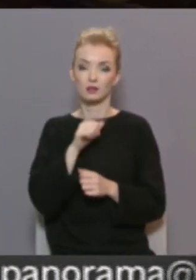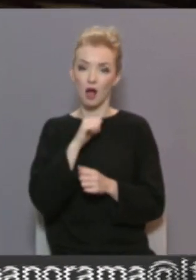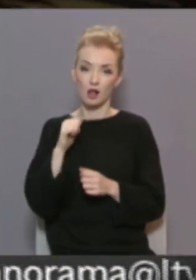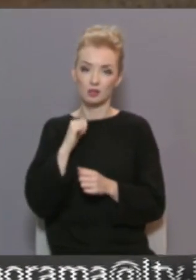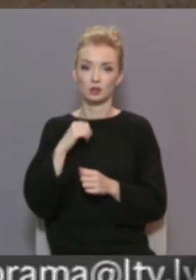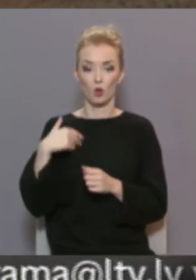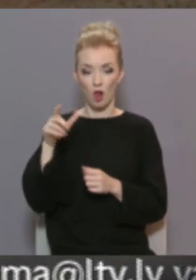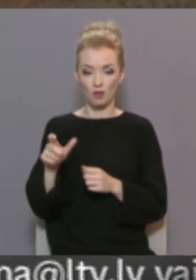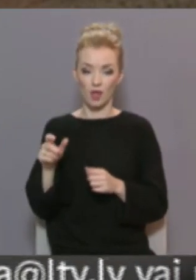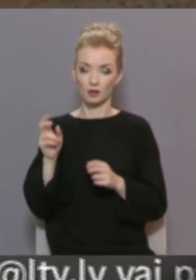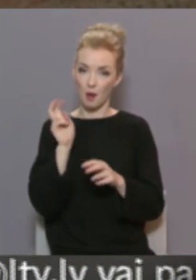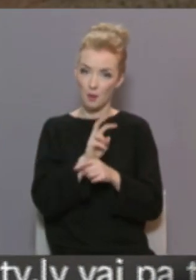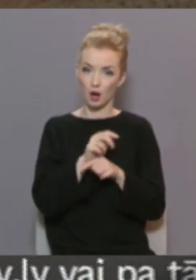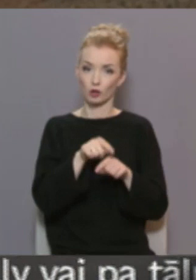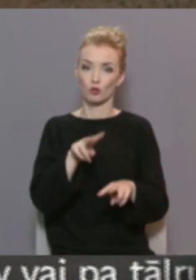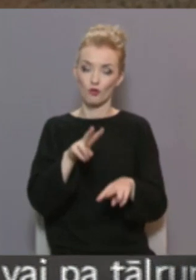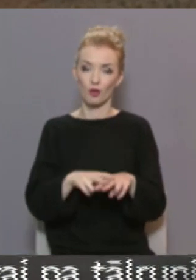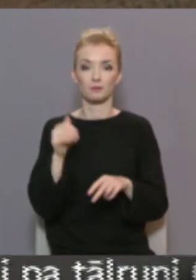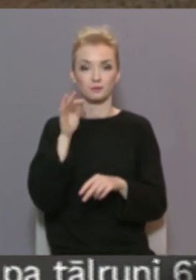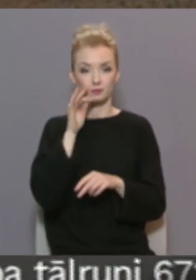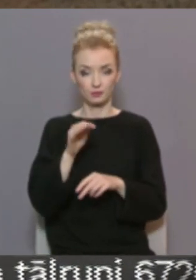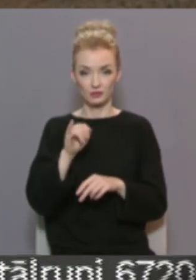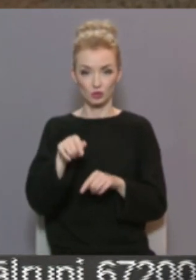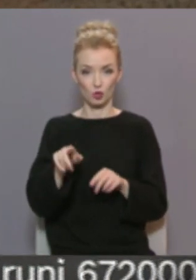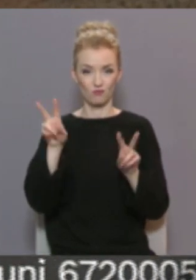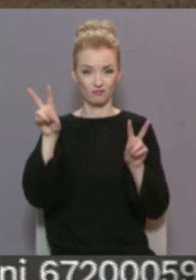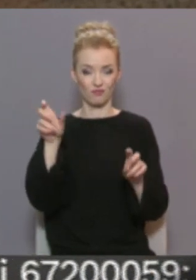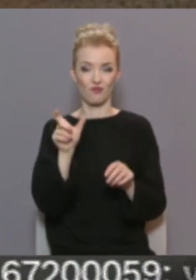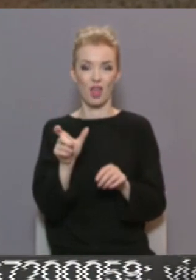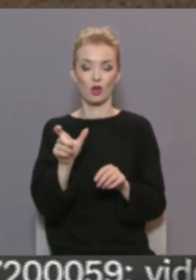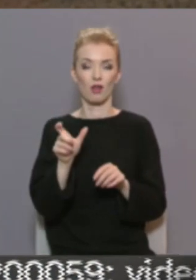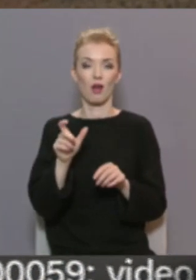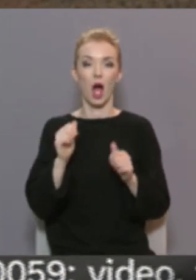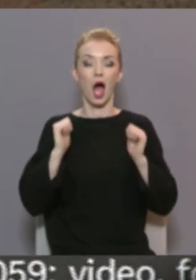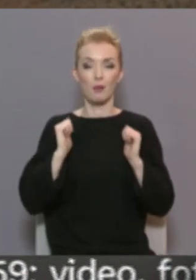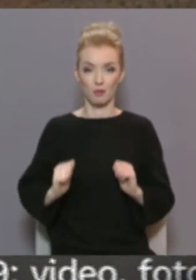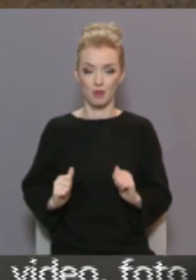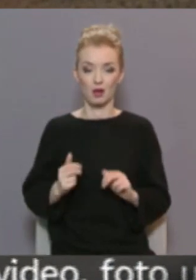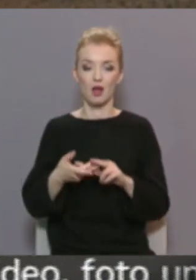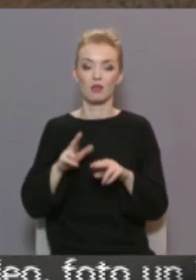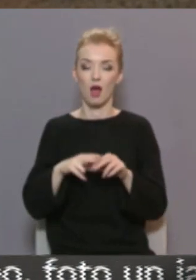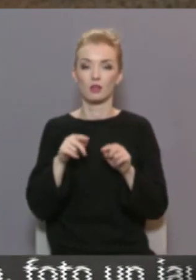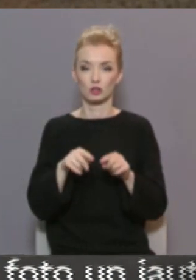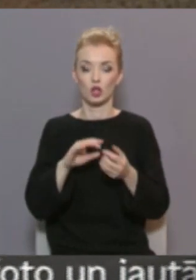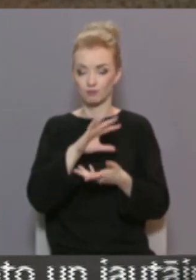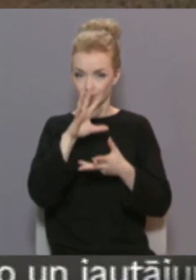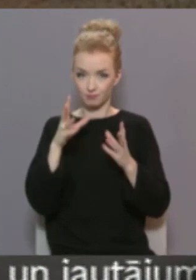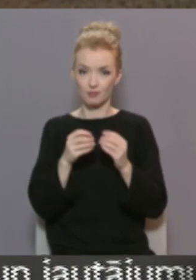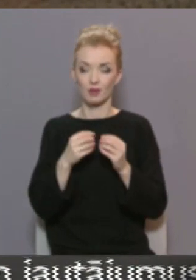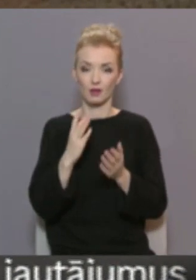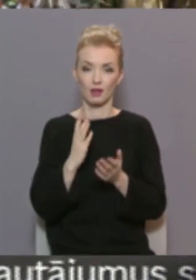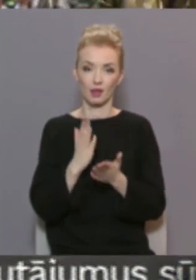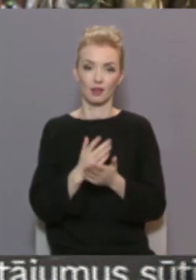bērniem. Ja var šo vārdu apmierināts pateikt, tad šī tā vārda pilnībā izteiksme ir šodien